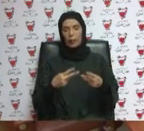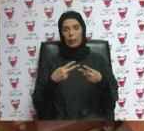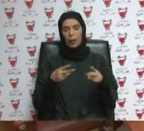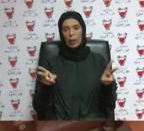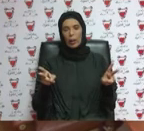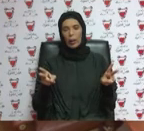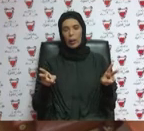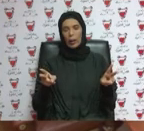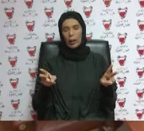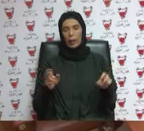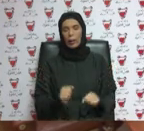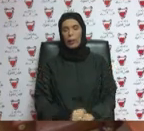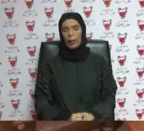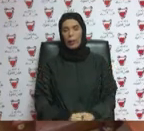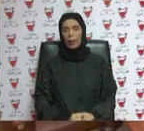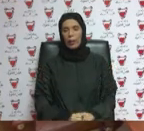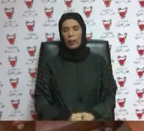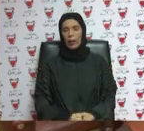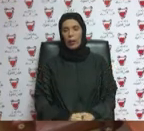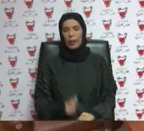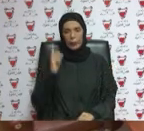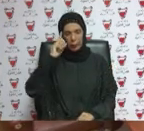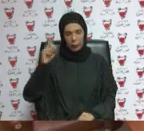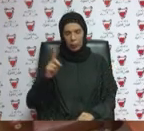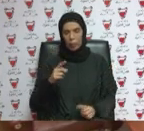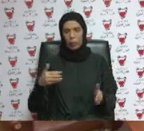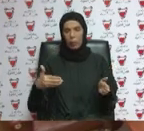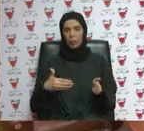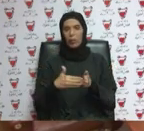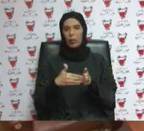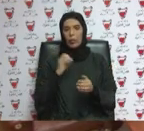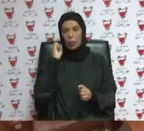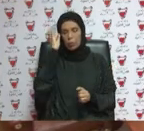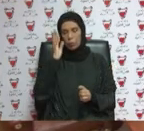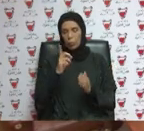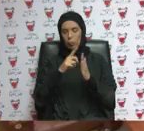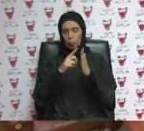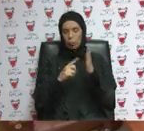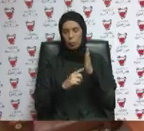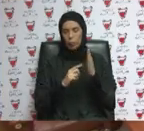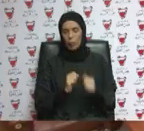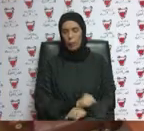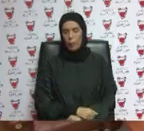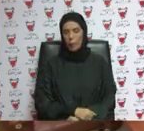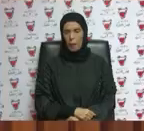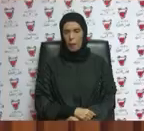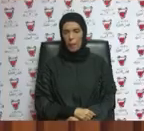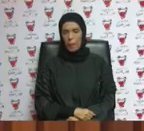الموافقون على الرأي النهائي لمشروع القانون